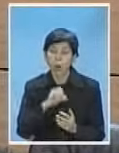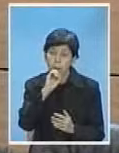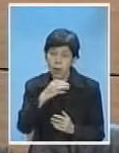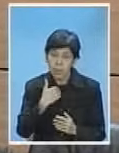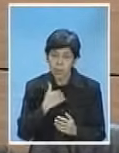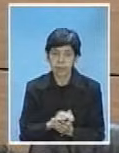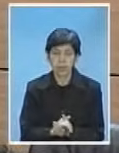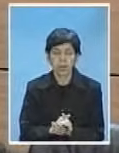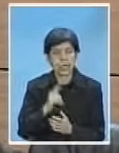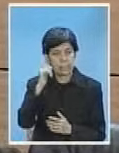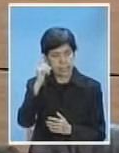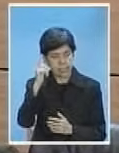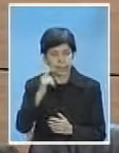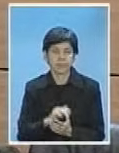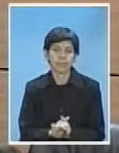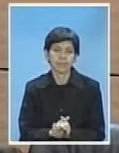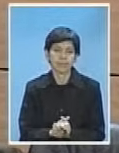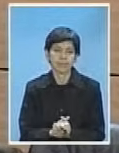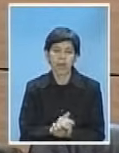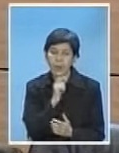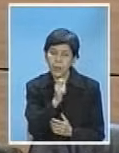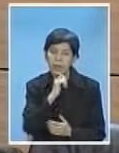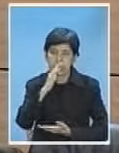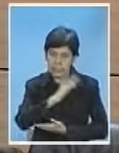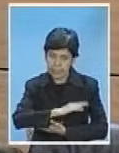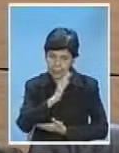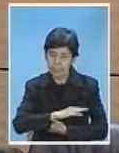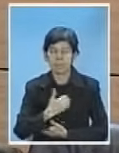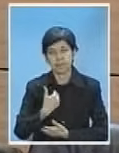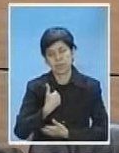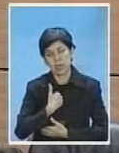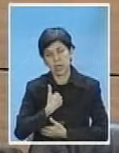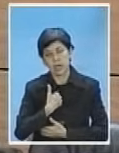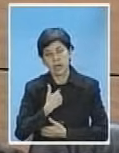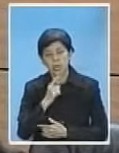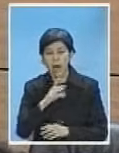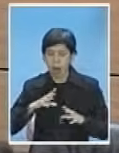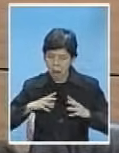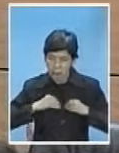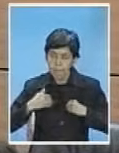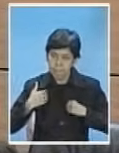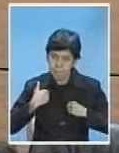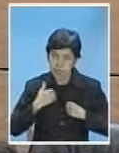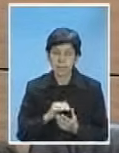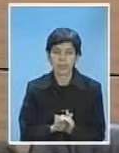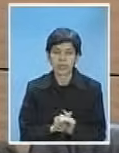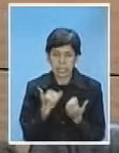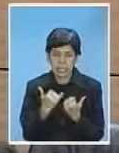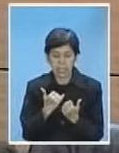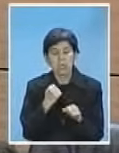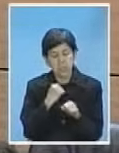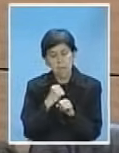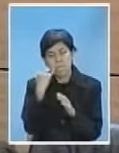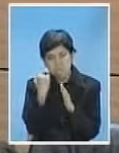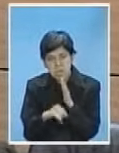อกว่าพันตำรวจโททักษิณให้สัมภาษณ์หนังสือพิมพ์ต่างชาติแล้วเป็นคำสารภาพว่าได้ก่อเห